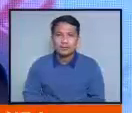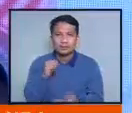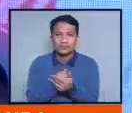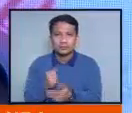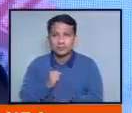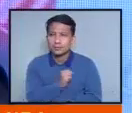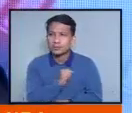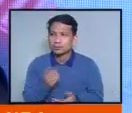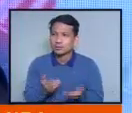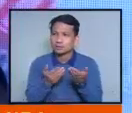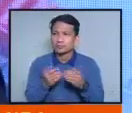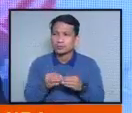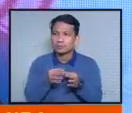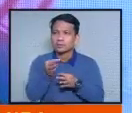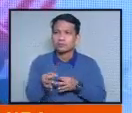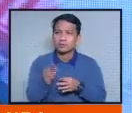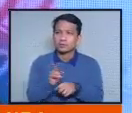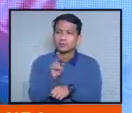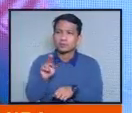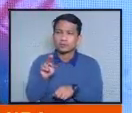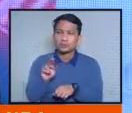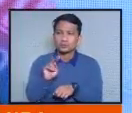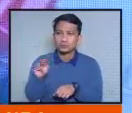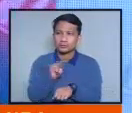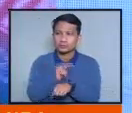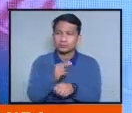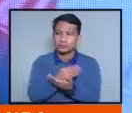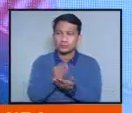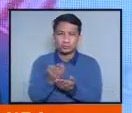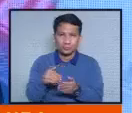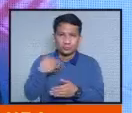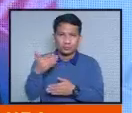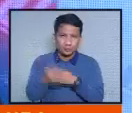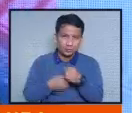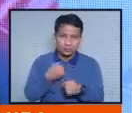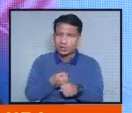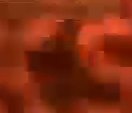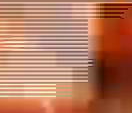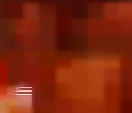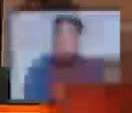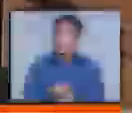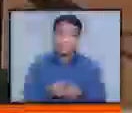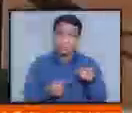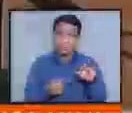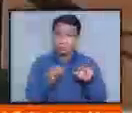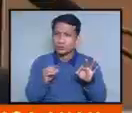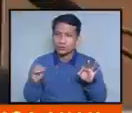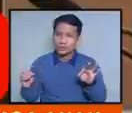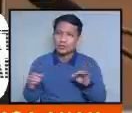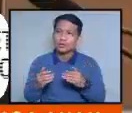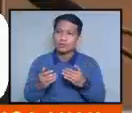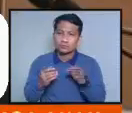Inaprubahan din ng Senado ang panukala para i-extend ang paggamit sa 2019 national budget hanggang sa susunod na taon. Sa botong